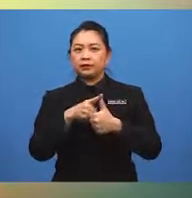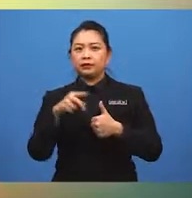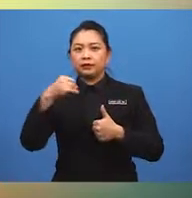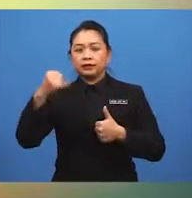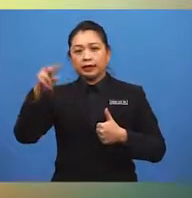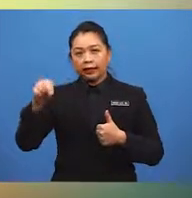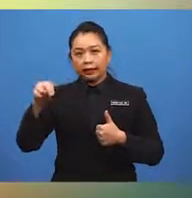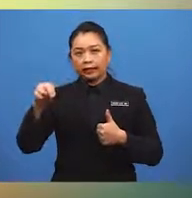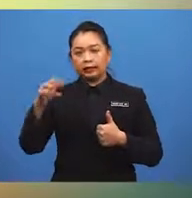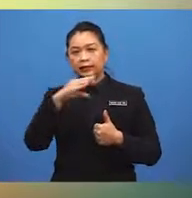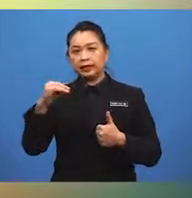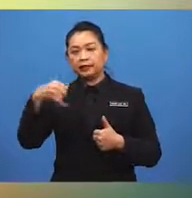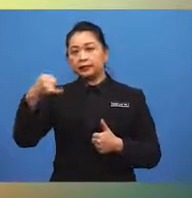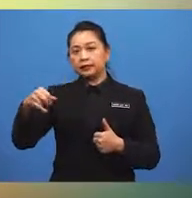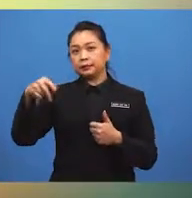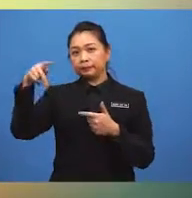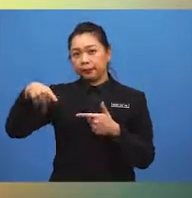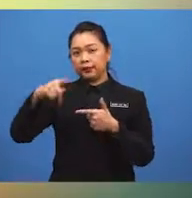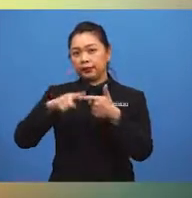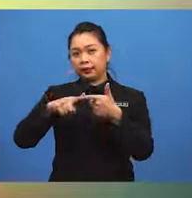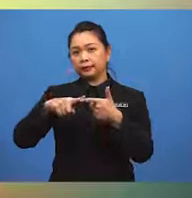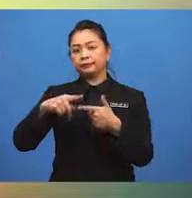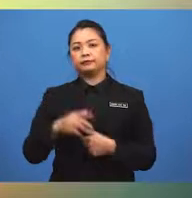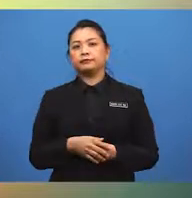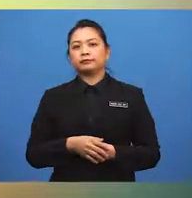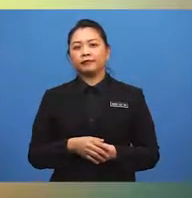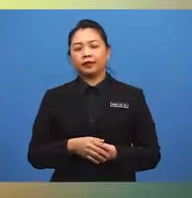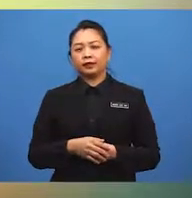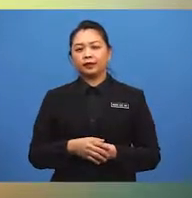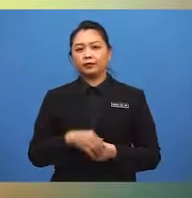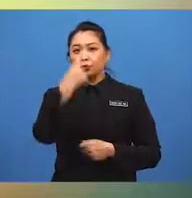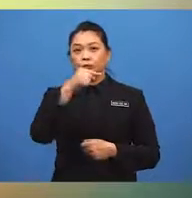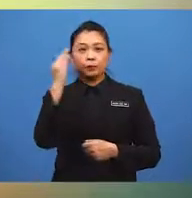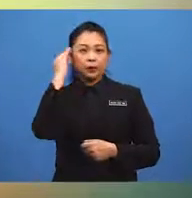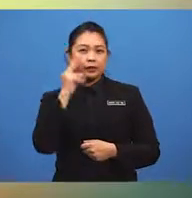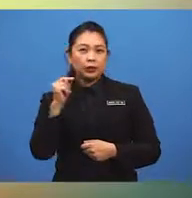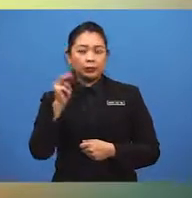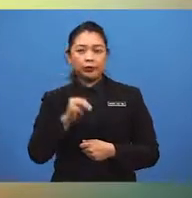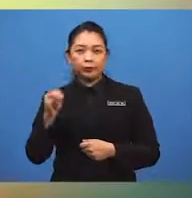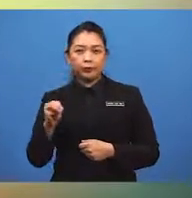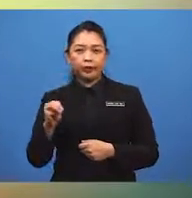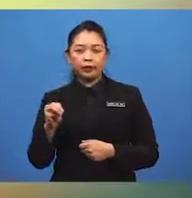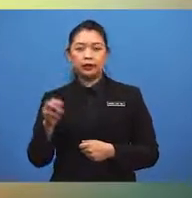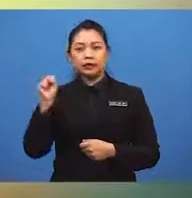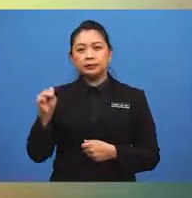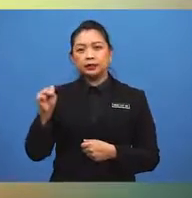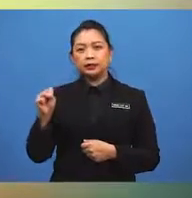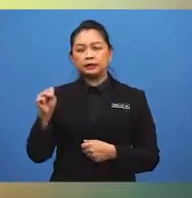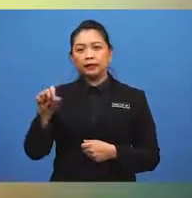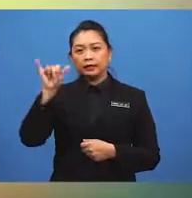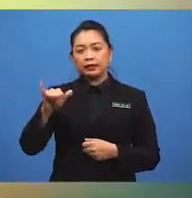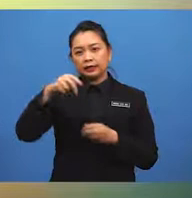N dan semiconductor jenis P. Untuk pengetahuan murid-murid, semiconductor